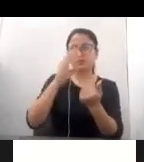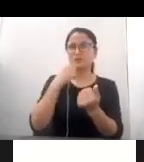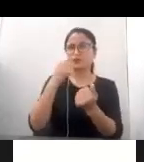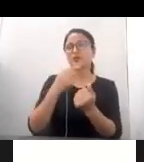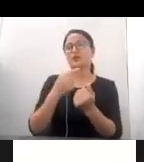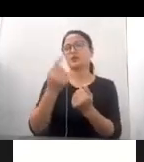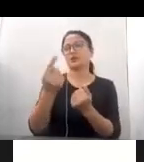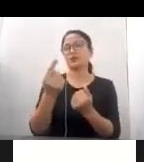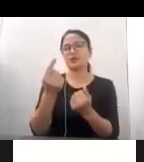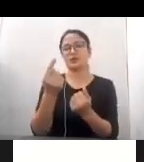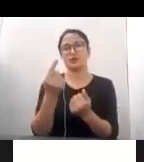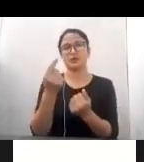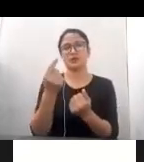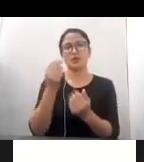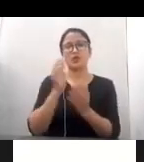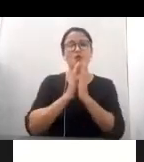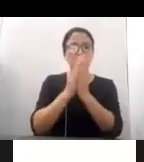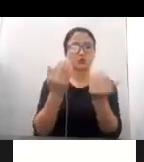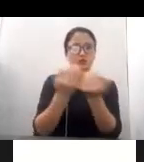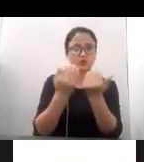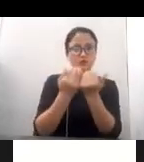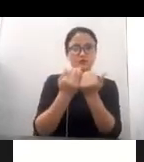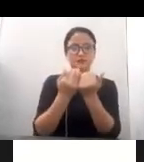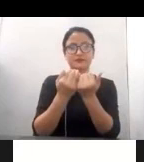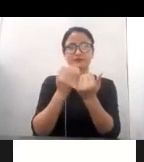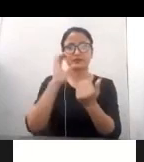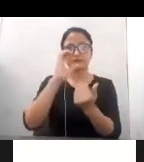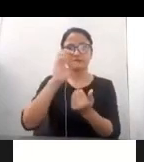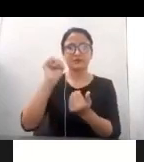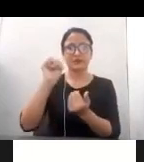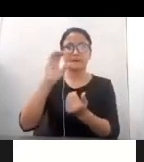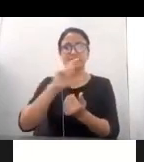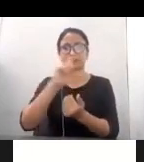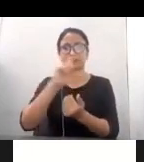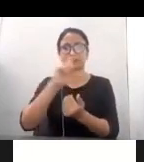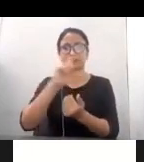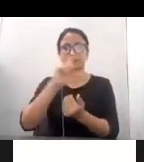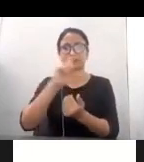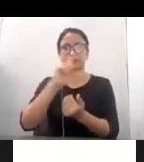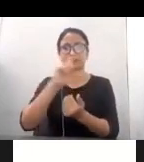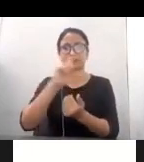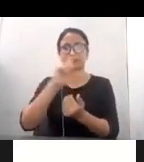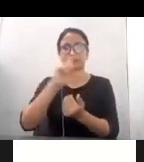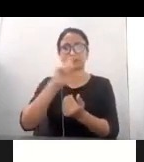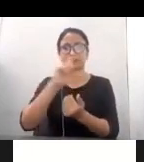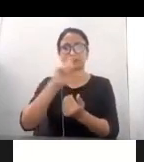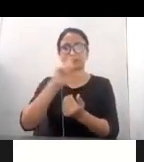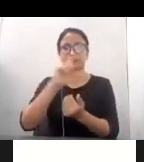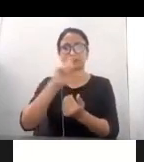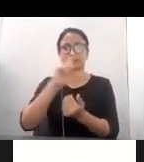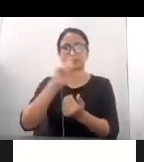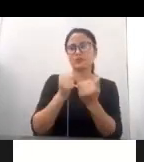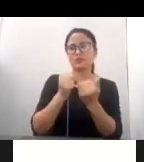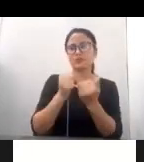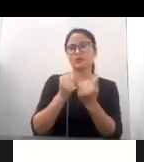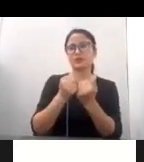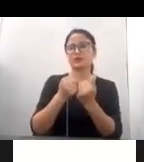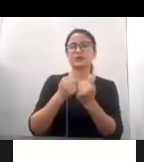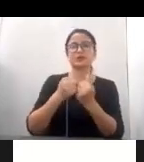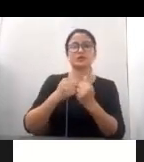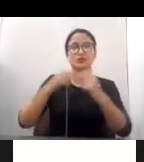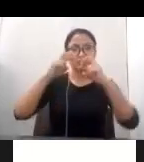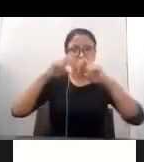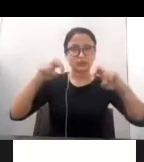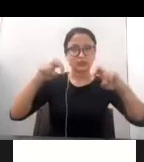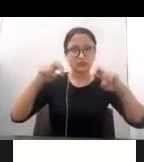चाहन्छौँ। सिएमसी नेपालले हाम्रो समितिले गर्नुपर्ने अध्ययन रिसर्चको विषय चाहिँ यहाँले गरिदिनु भएको छ, यसको लागि